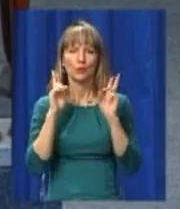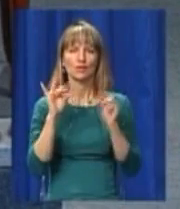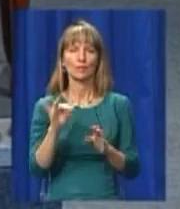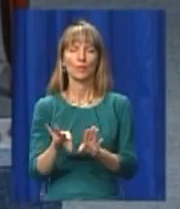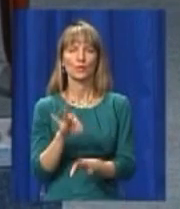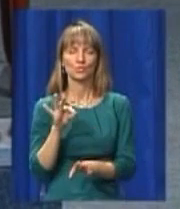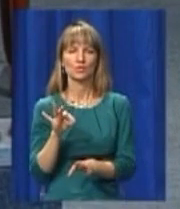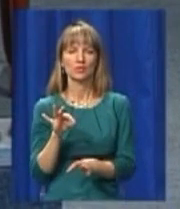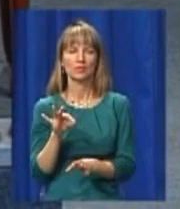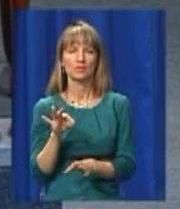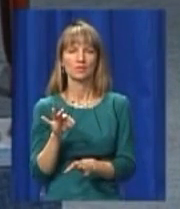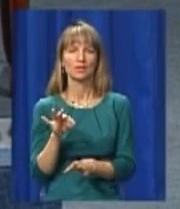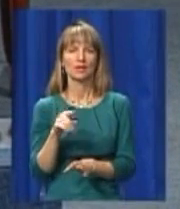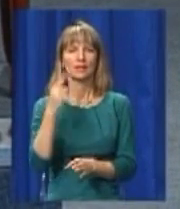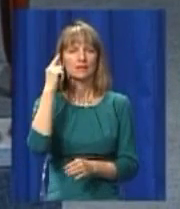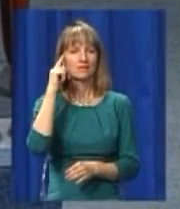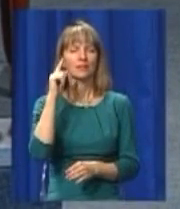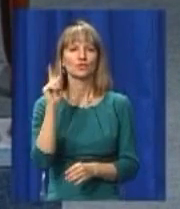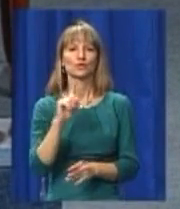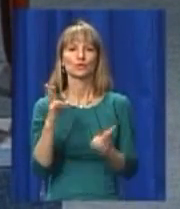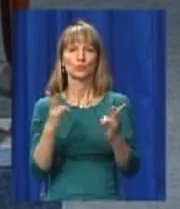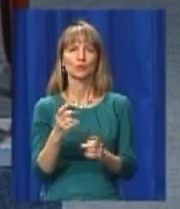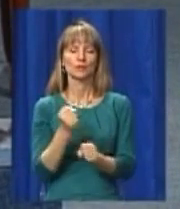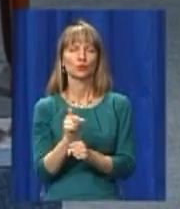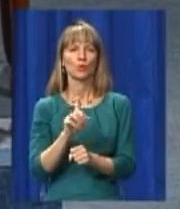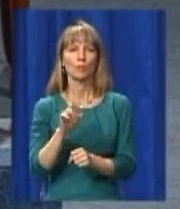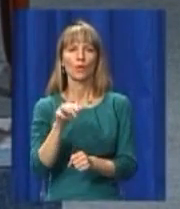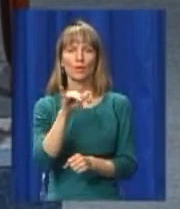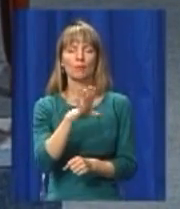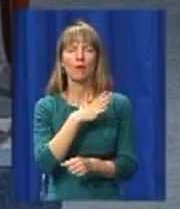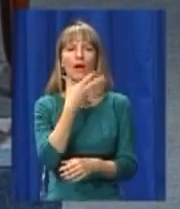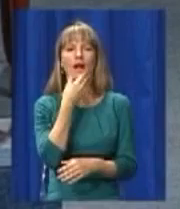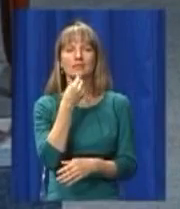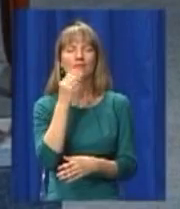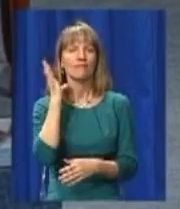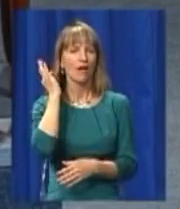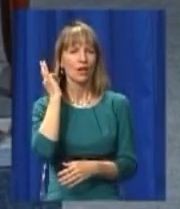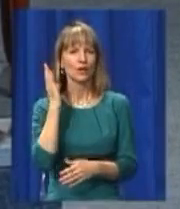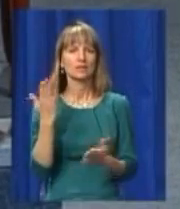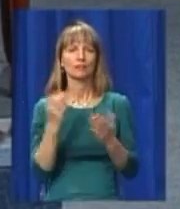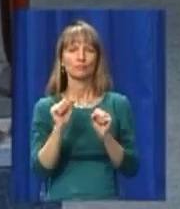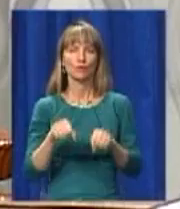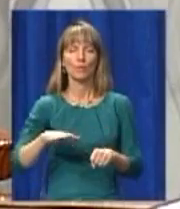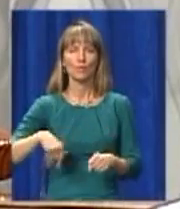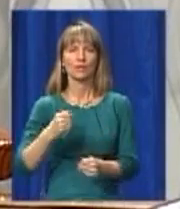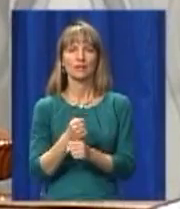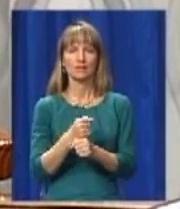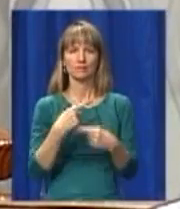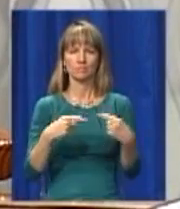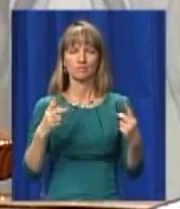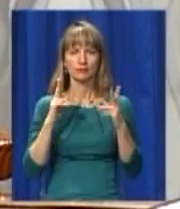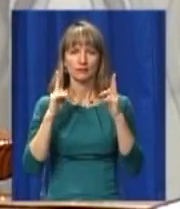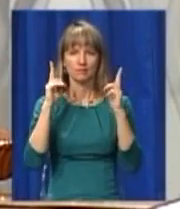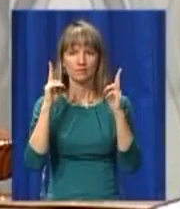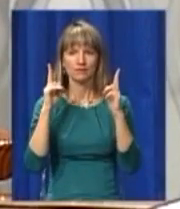чи знаєш ти, що взагалі варто робити для того, щоб в тебе було розкішне волосся, з якою можна потім робити різноманітні